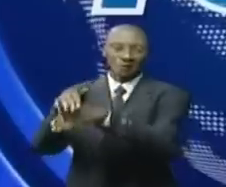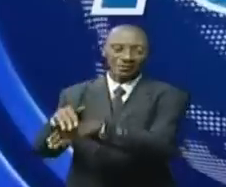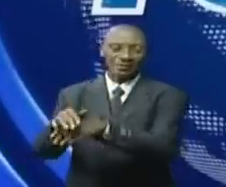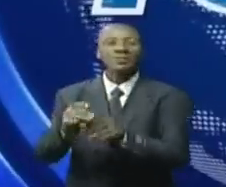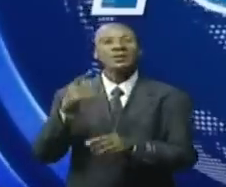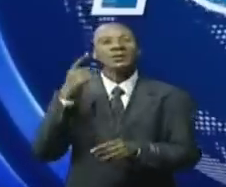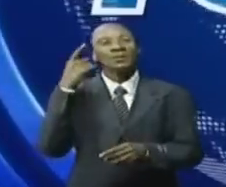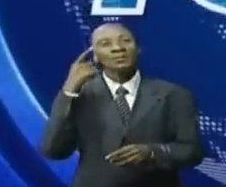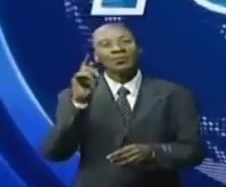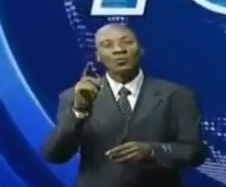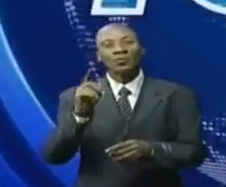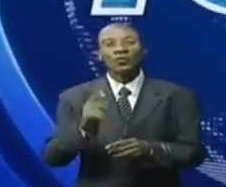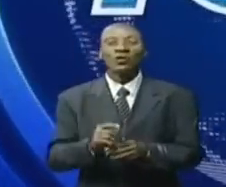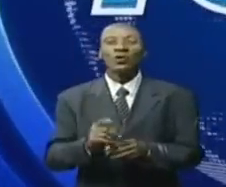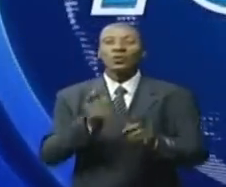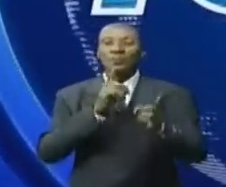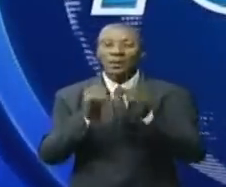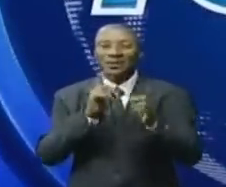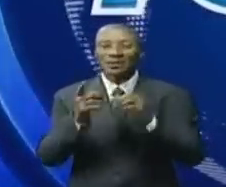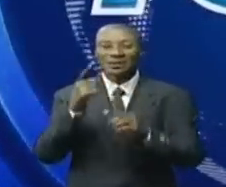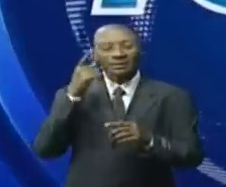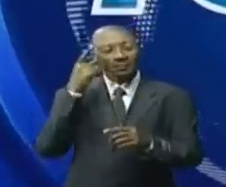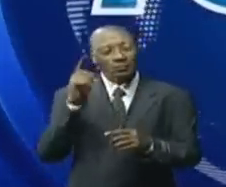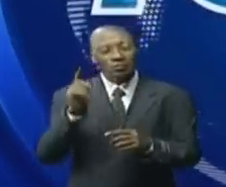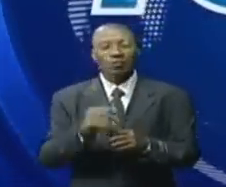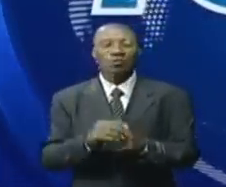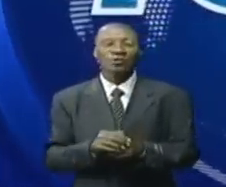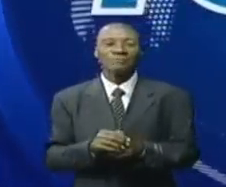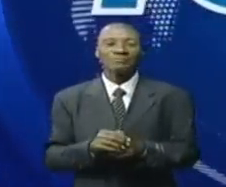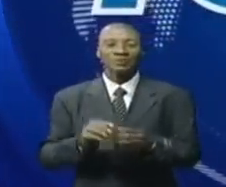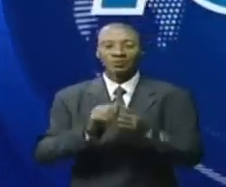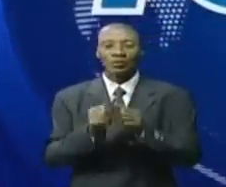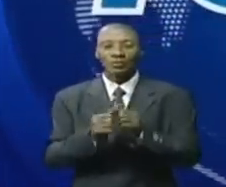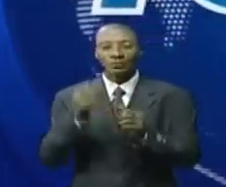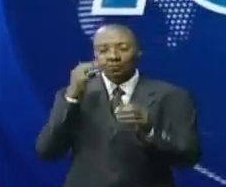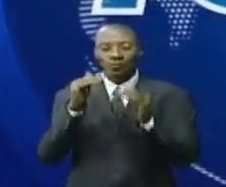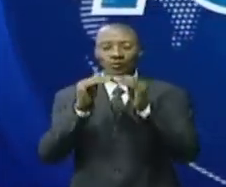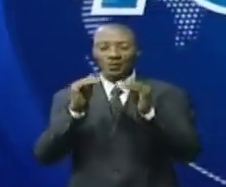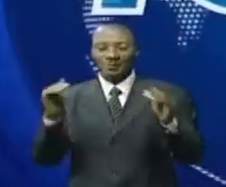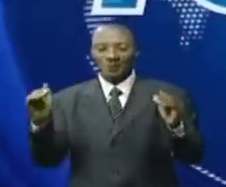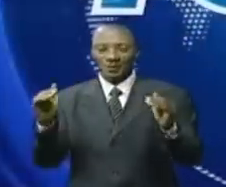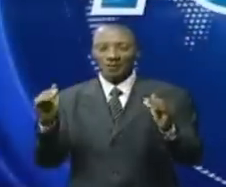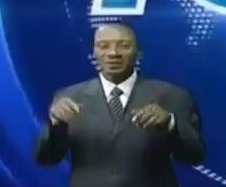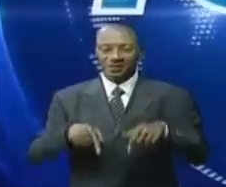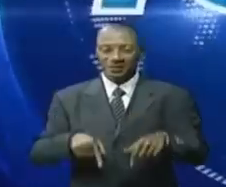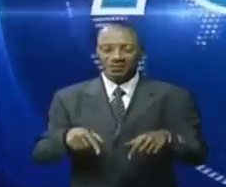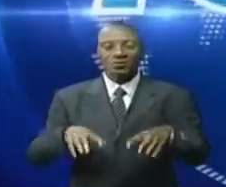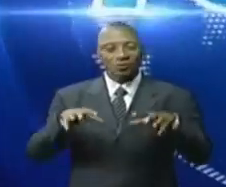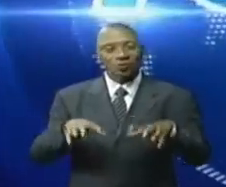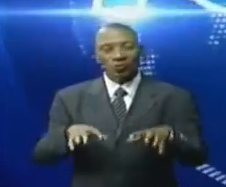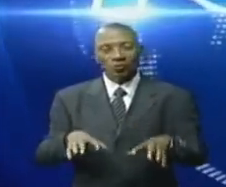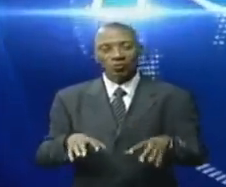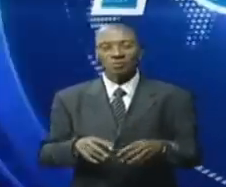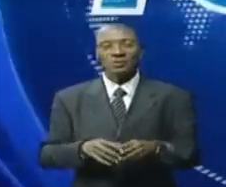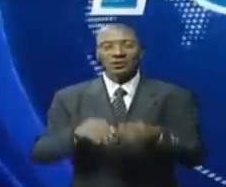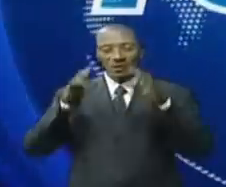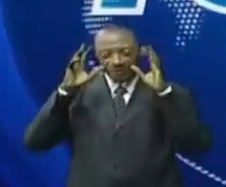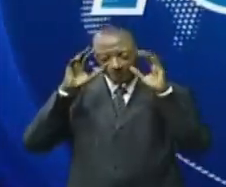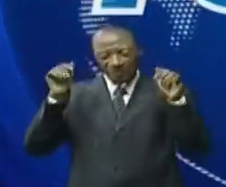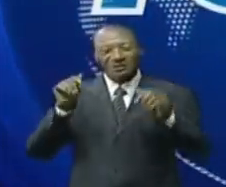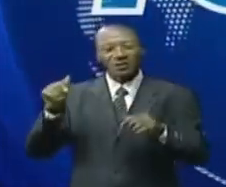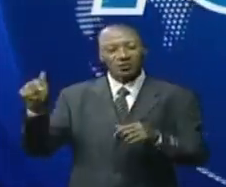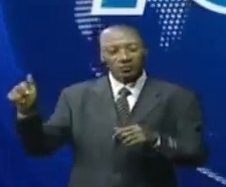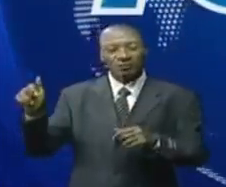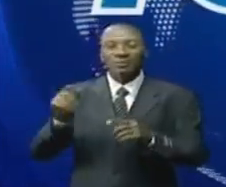zones en proie. Sa promesse de la campagne électorale, Félix-Antoine Tshisekedi Tshilombo utilise toutes les voies possibles pour ramener la